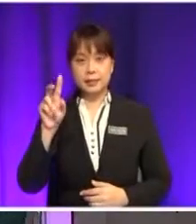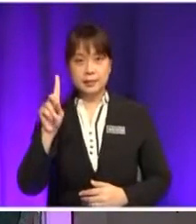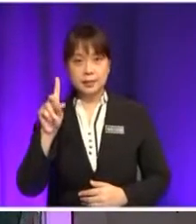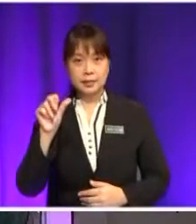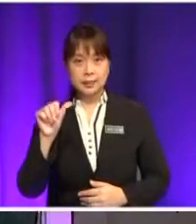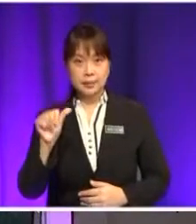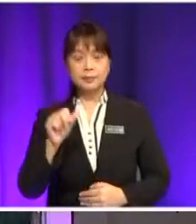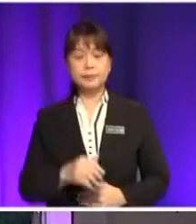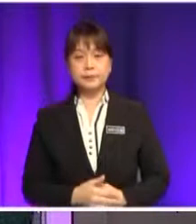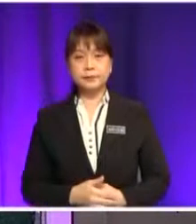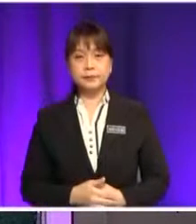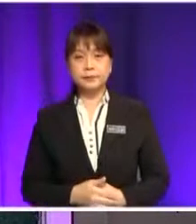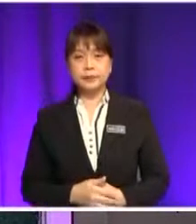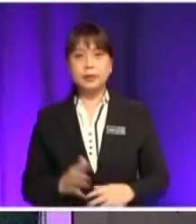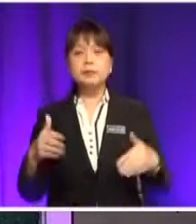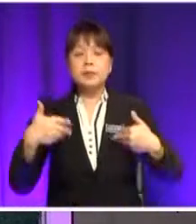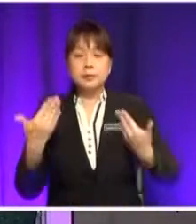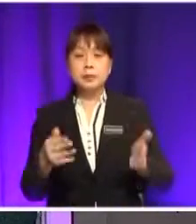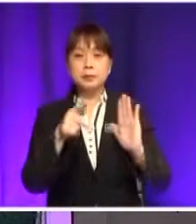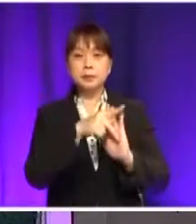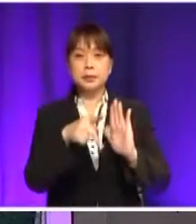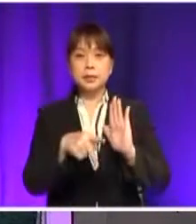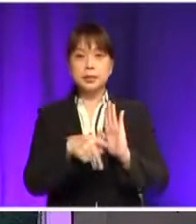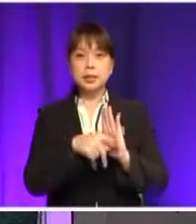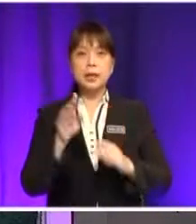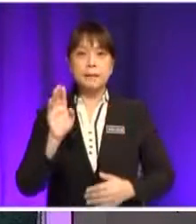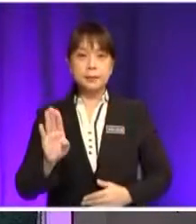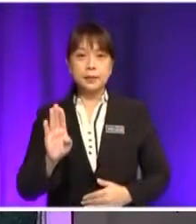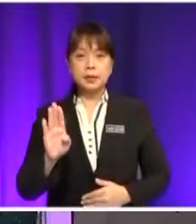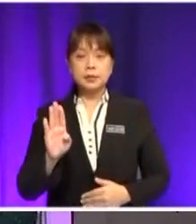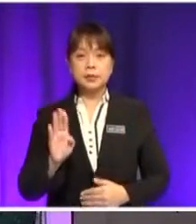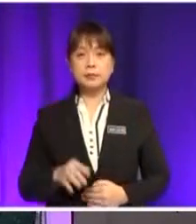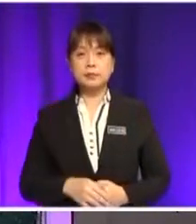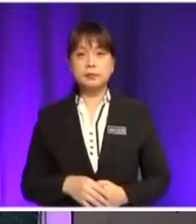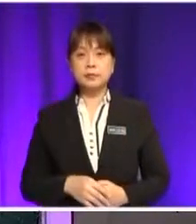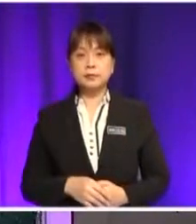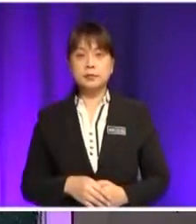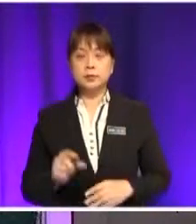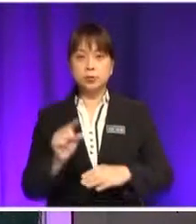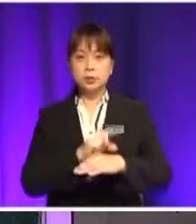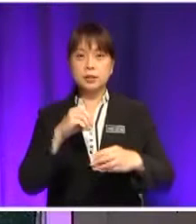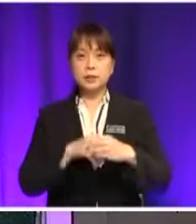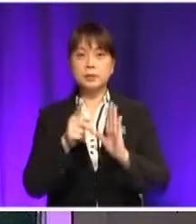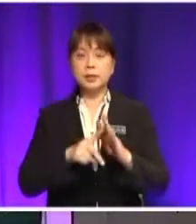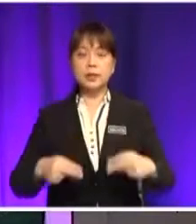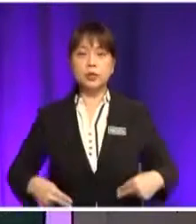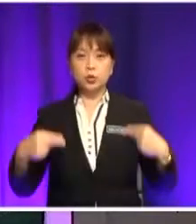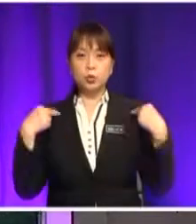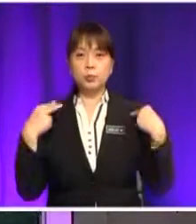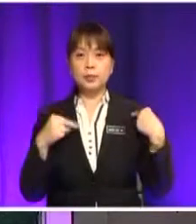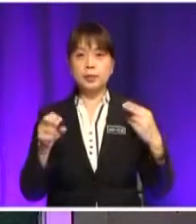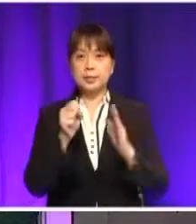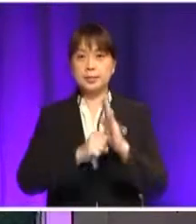jadi Bagaimana prinsip Bernoulli ini dan aplikasi puisi penulis dalam kehidupan sehari-hari ini yang biasanya